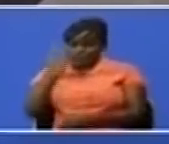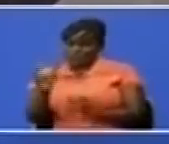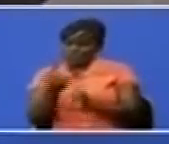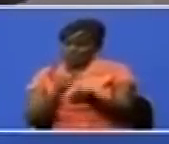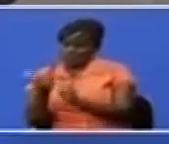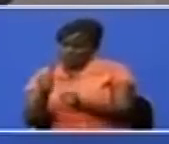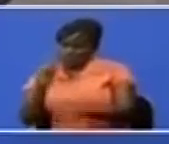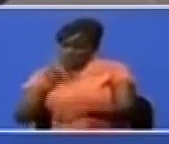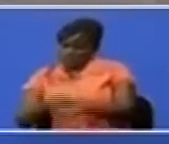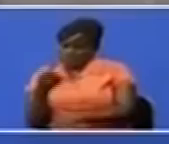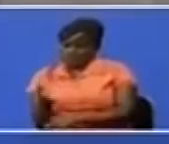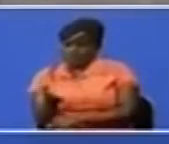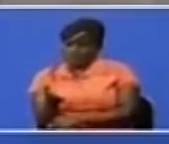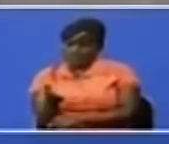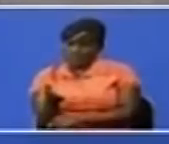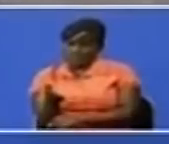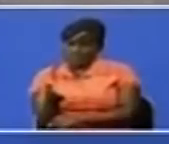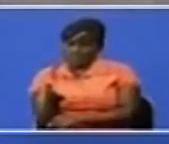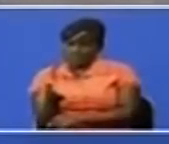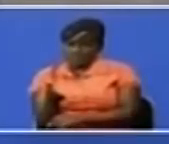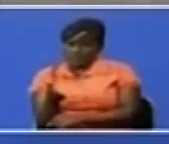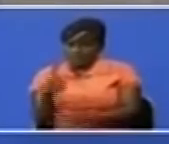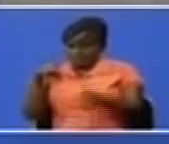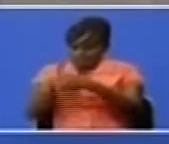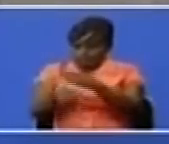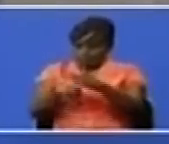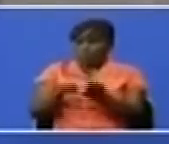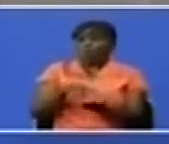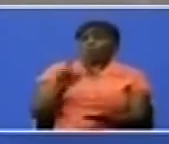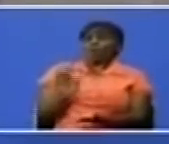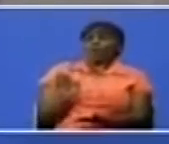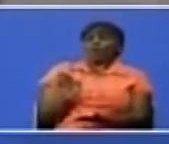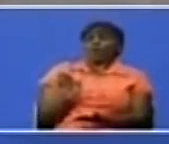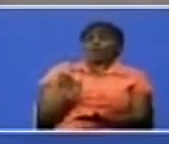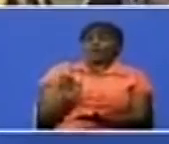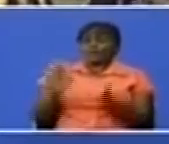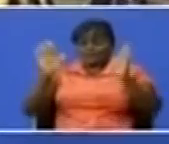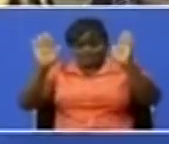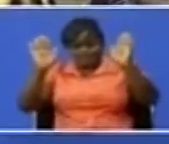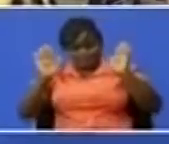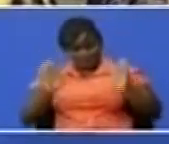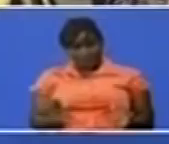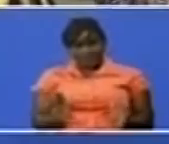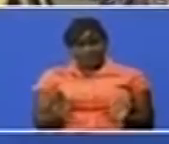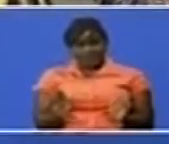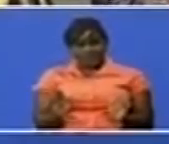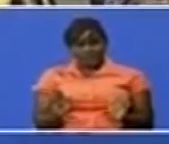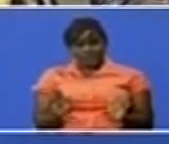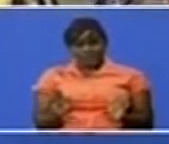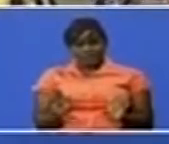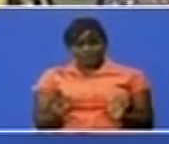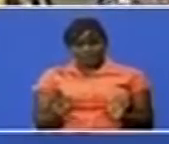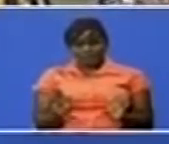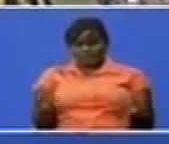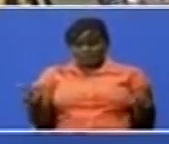tume concede less goals na tumefunga more goals. Kwa hivyo they are very very important. Tume learn much a lot kutoka kwa